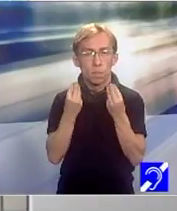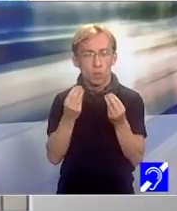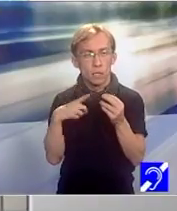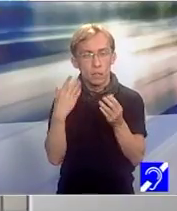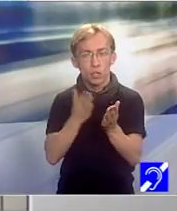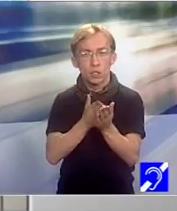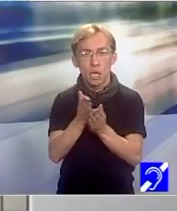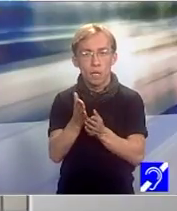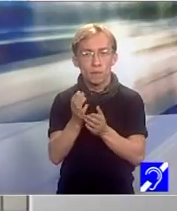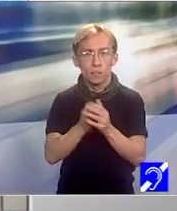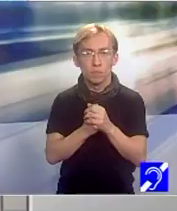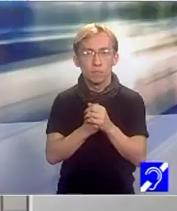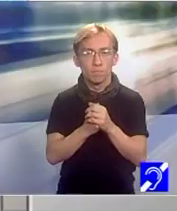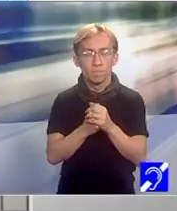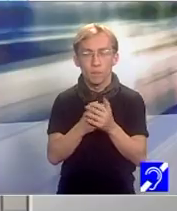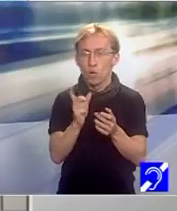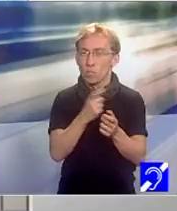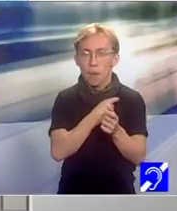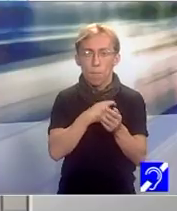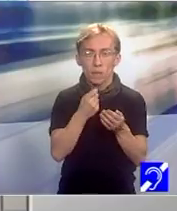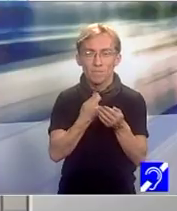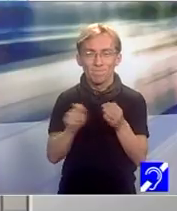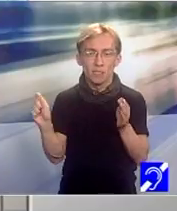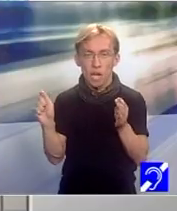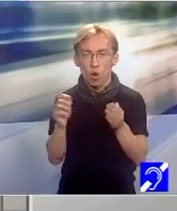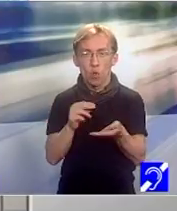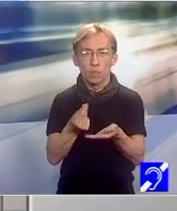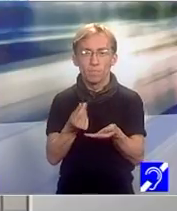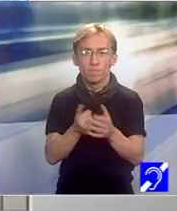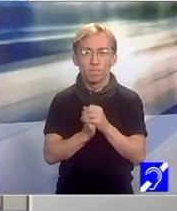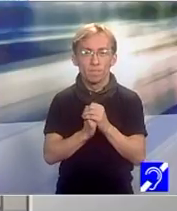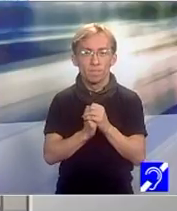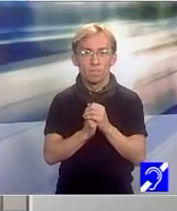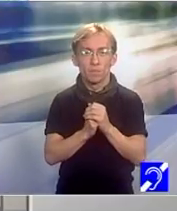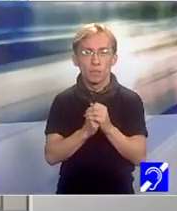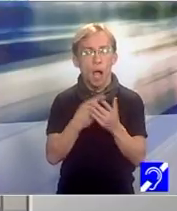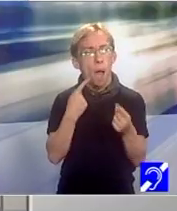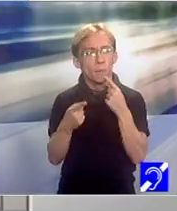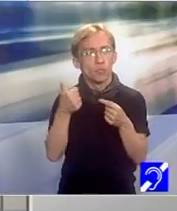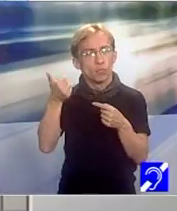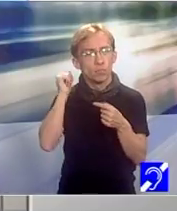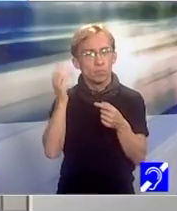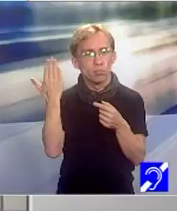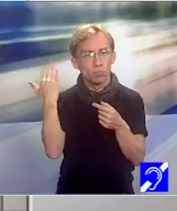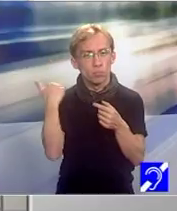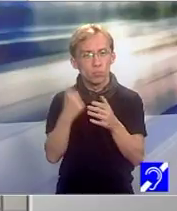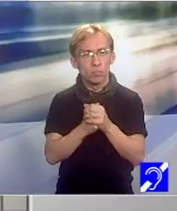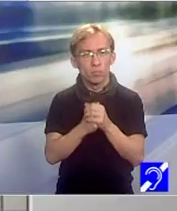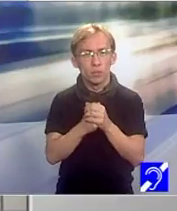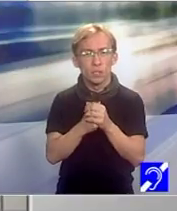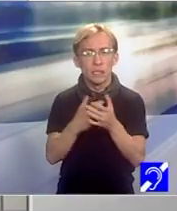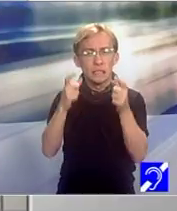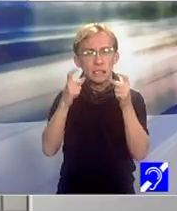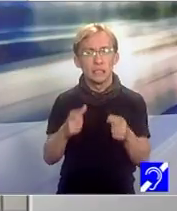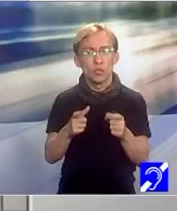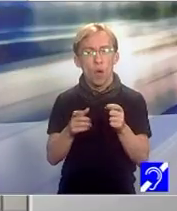devreme, din păcate ele nu sunt decontate, așa cum se întâmplă în alte țări. Eu mi-aduc aminte că am discutat chiar în platoul emisiunii Fără Prejudecăți situația